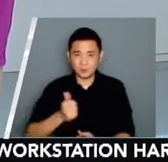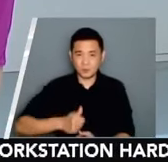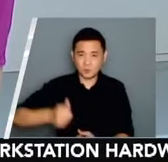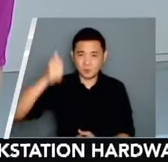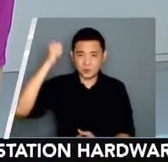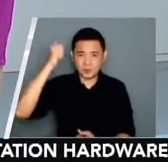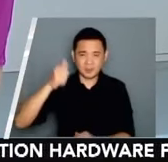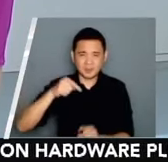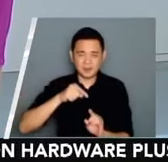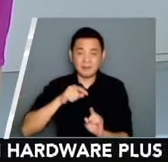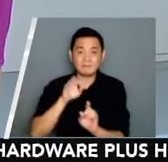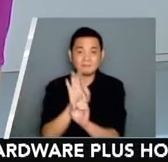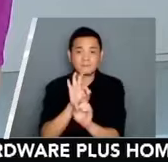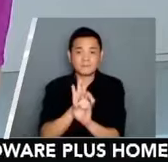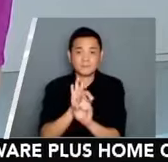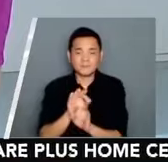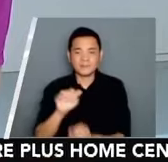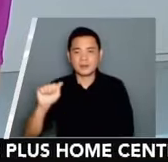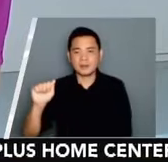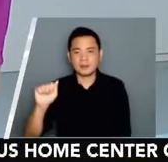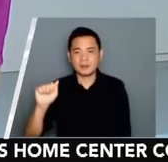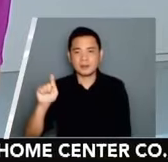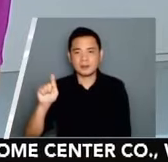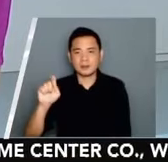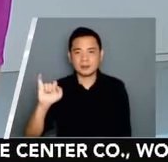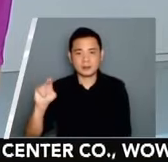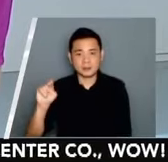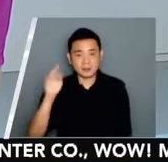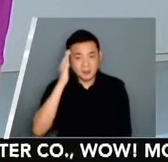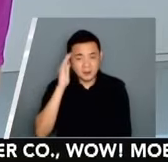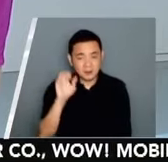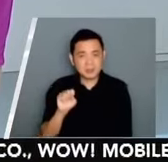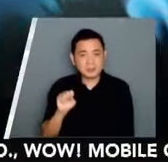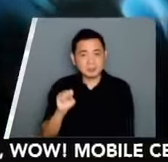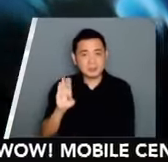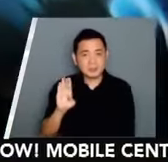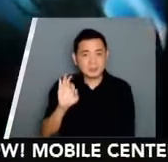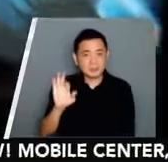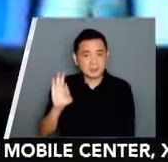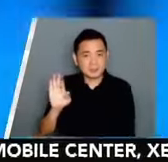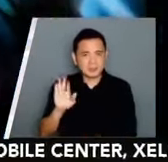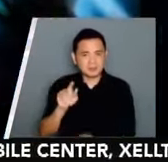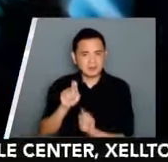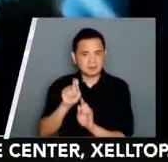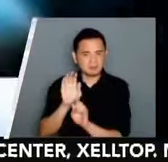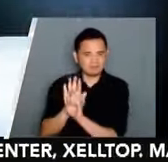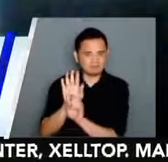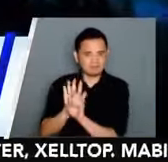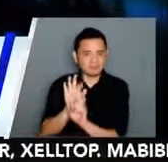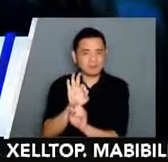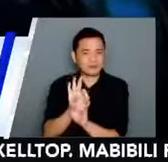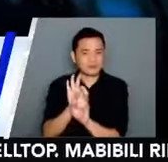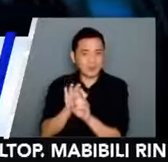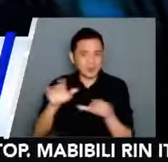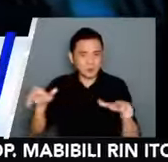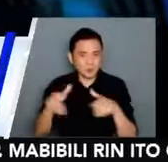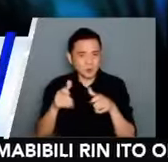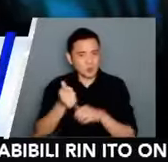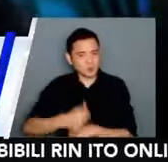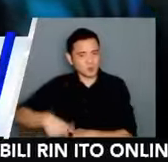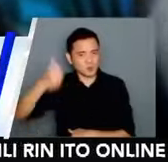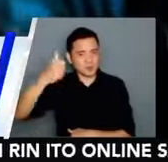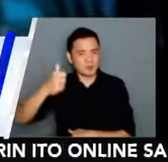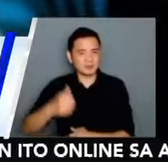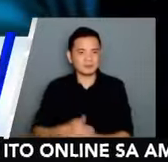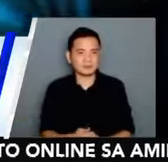ng SB19 sa Billboard Fan Army Face-Off 2024. Back-to-back win na yan para sa fans ng